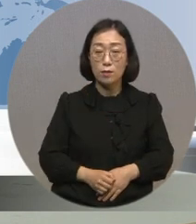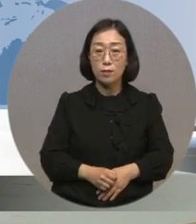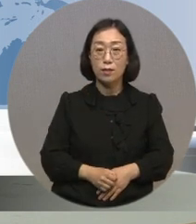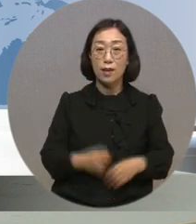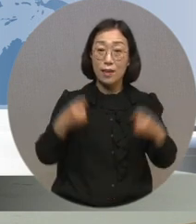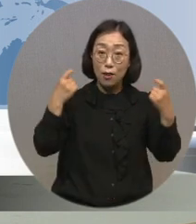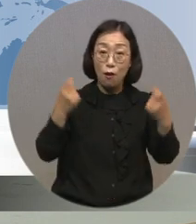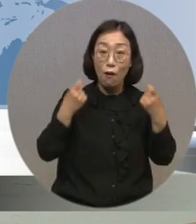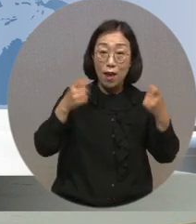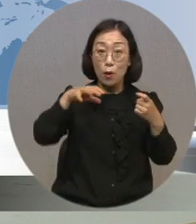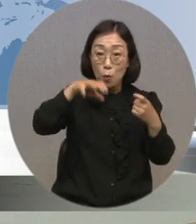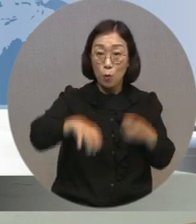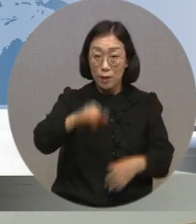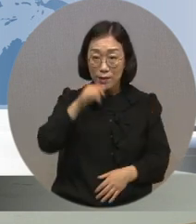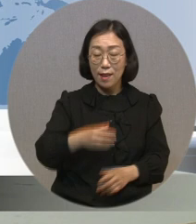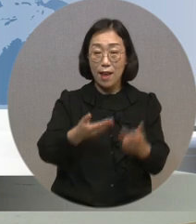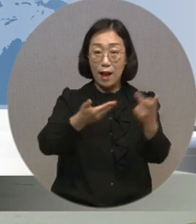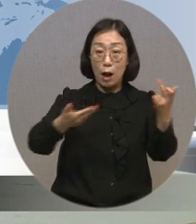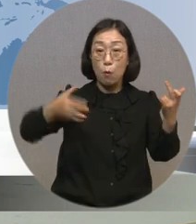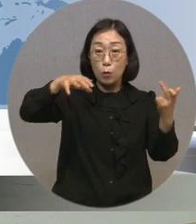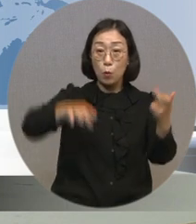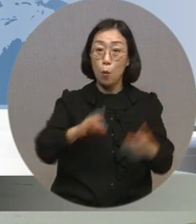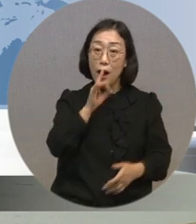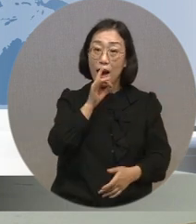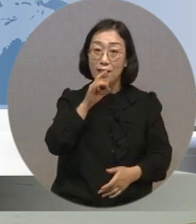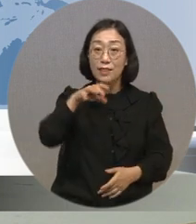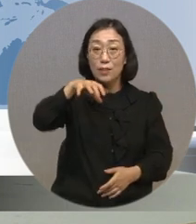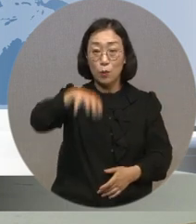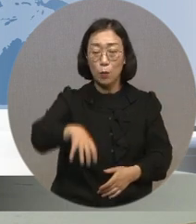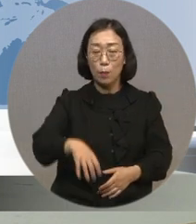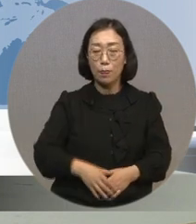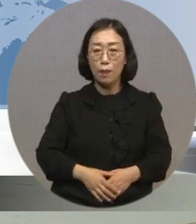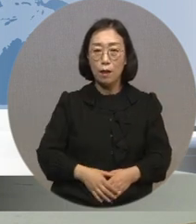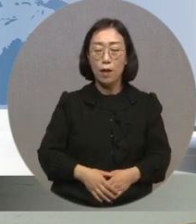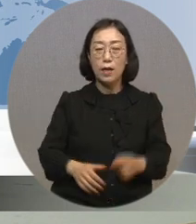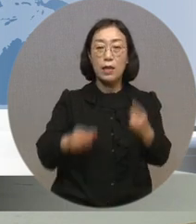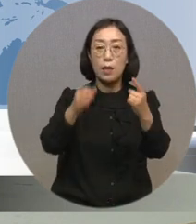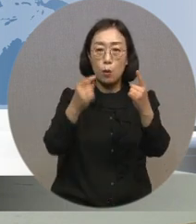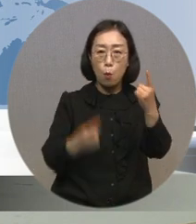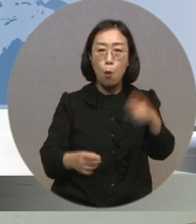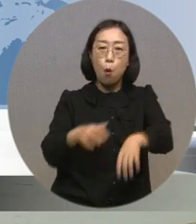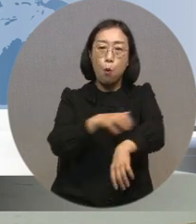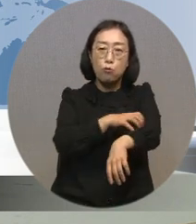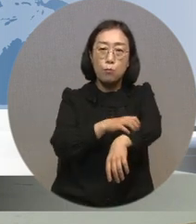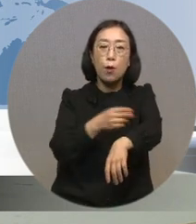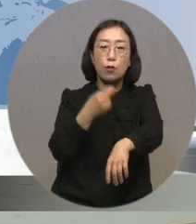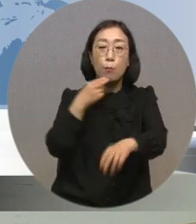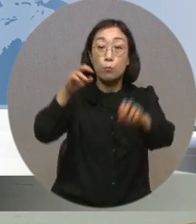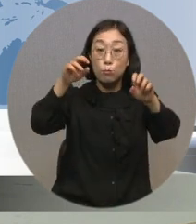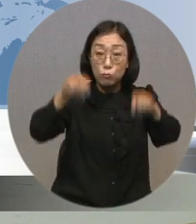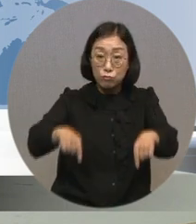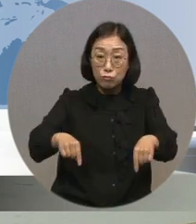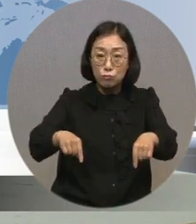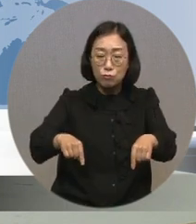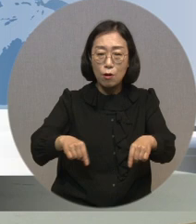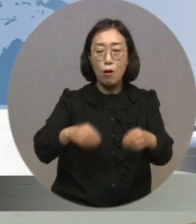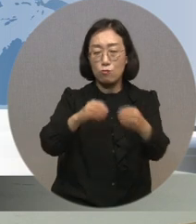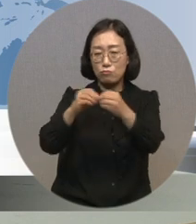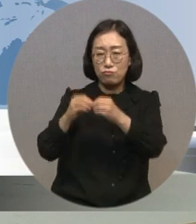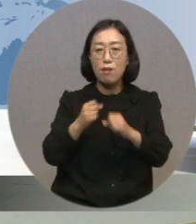관광지가 있습니다. 바로 강원도 강릉시인데요. 우리나라 제1호 무장애 관광도시로 조성된